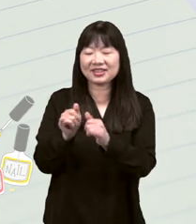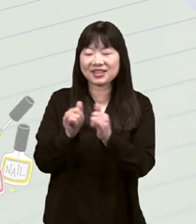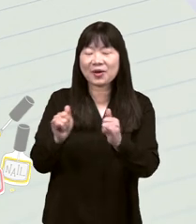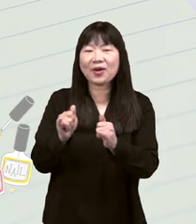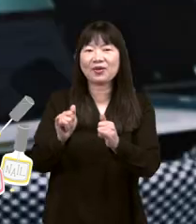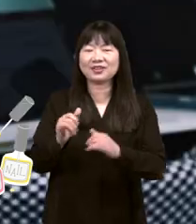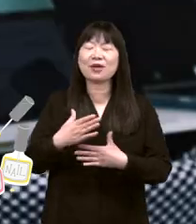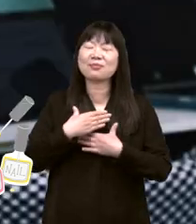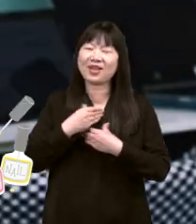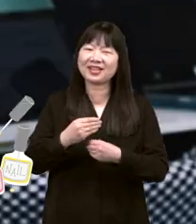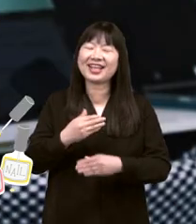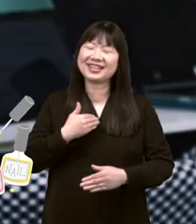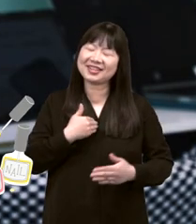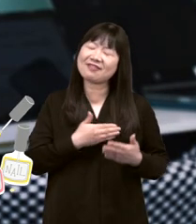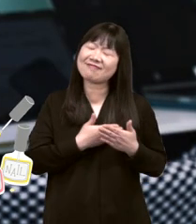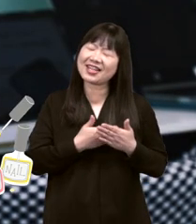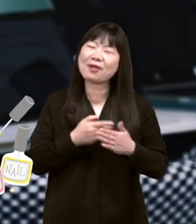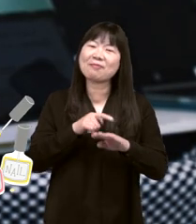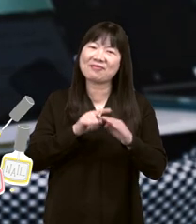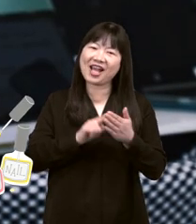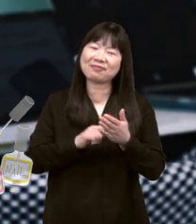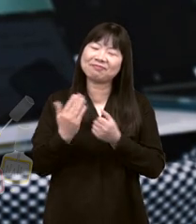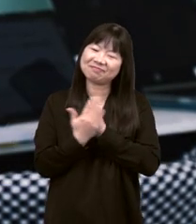오히려 제 긴장을 풀어주시네요.